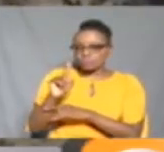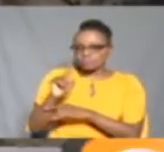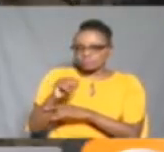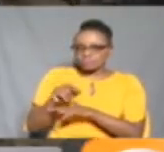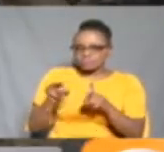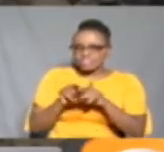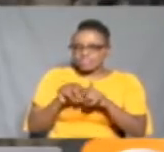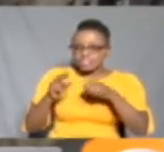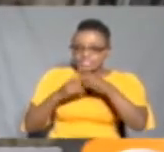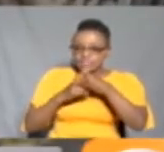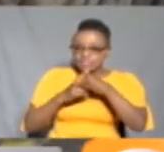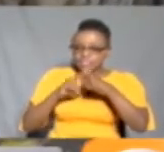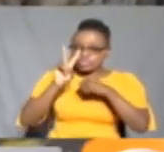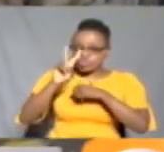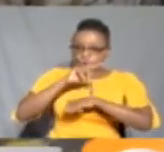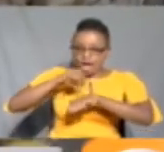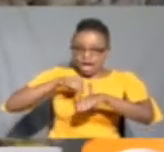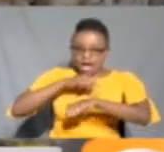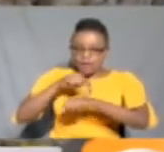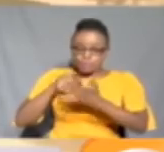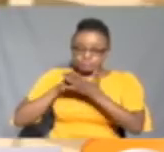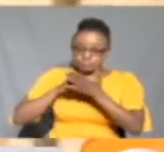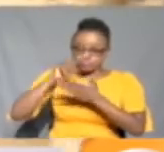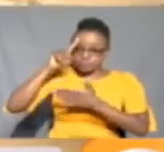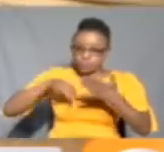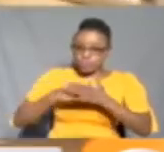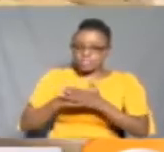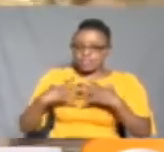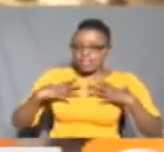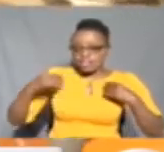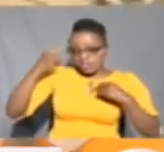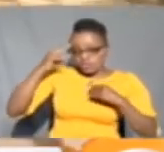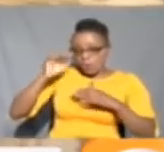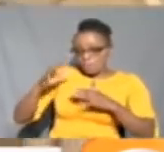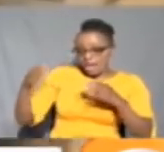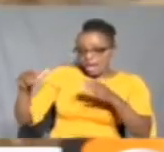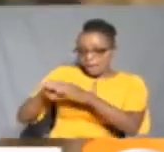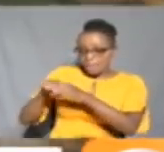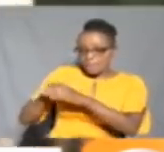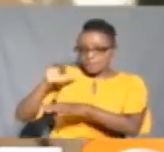cha muda wa saa 72, ikisisitiza kuwa afya ya wanachama wao